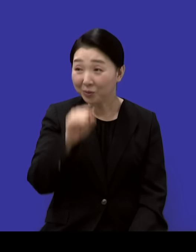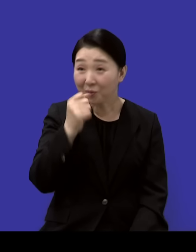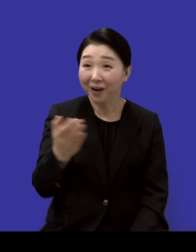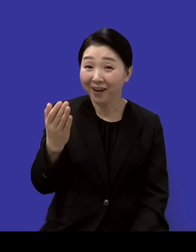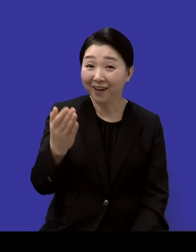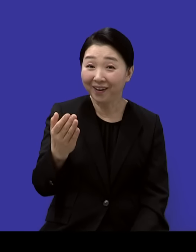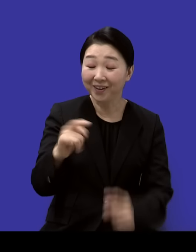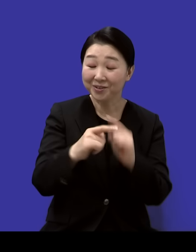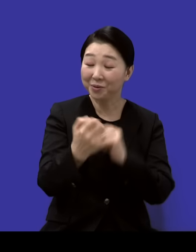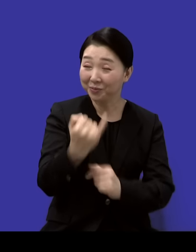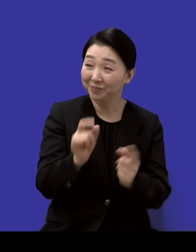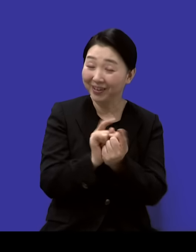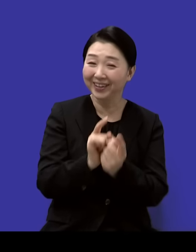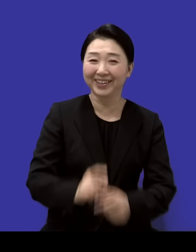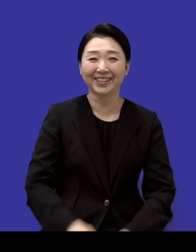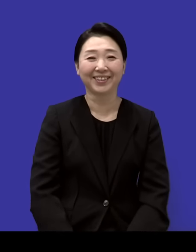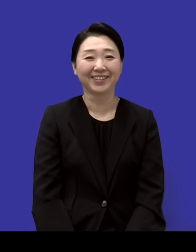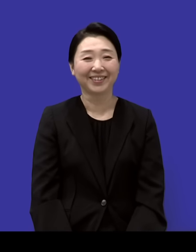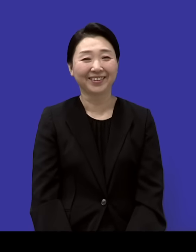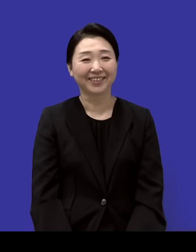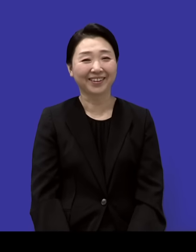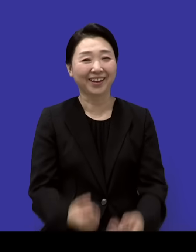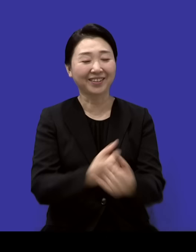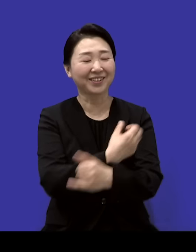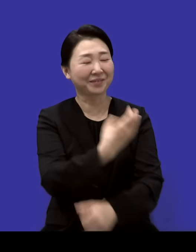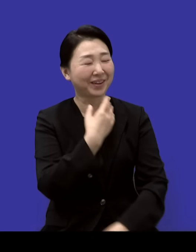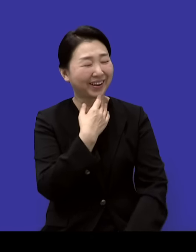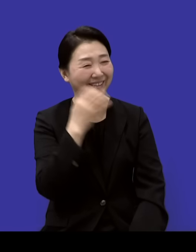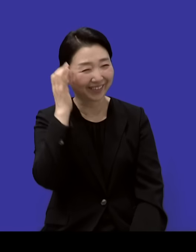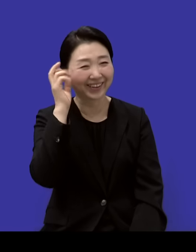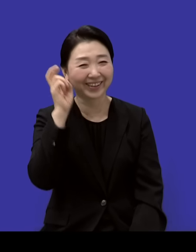동생 만나보신 거. 네. 아유, 아저씨라고 할 수는 없잖아요.